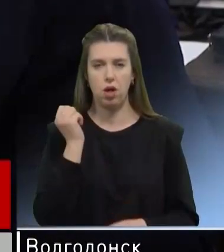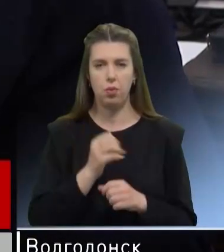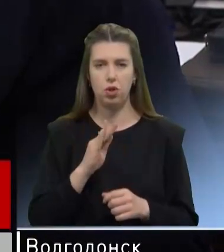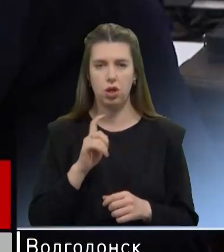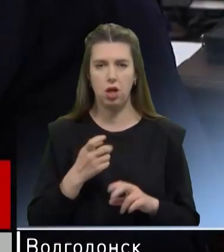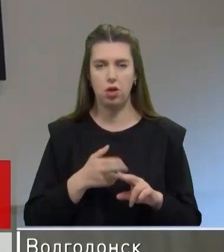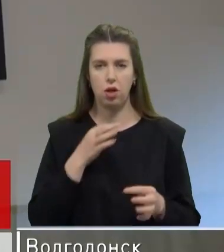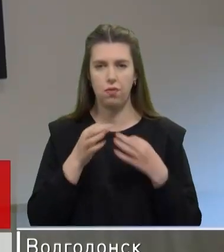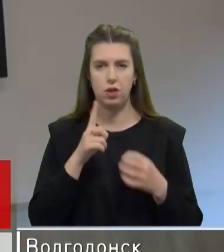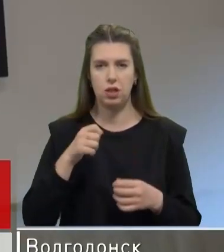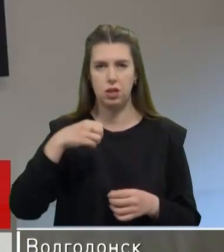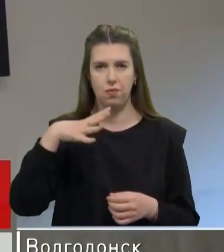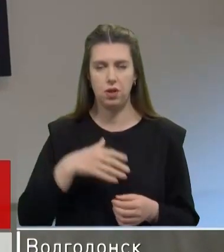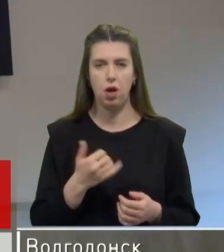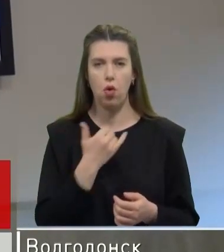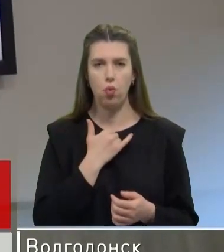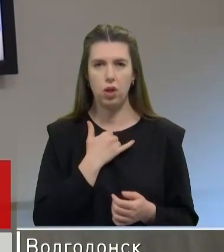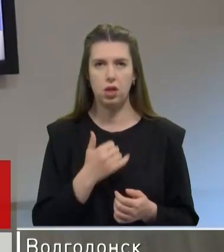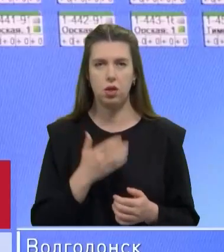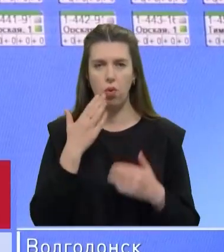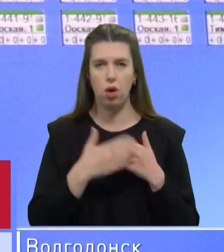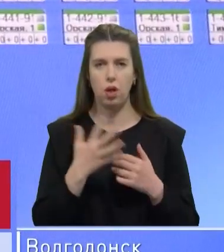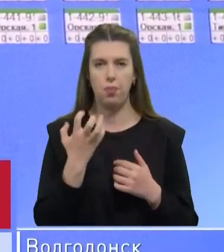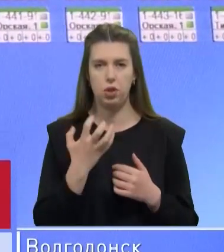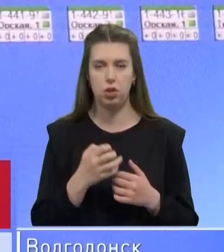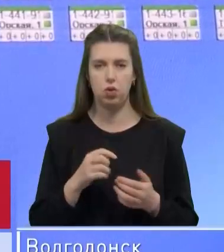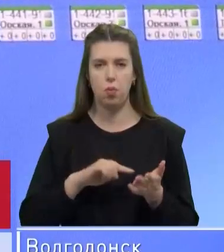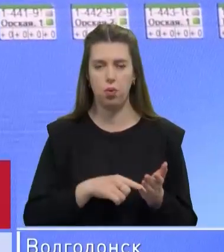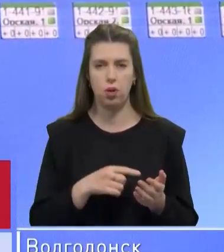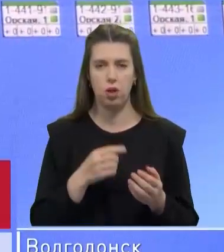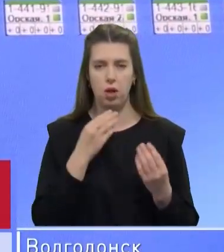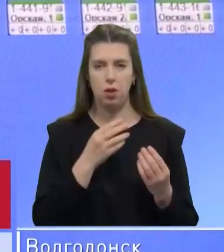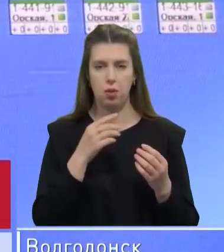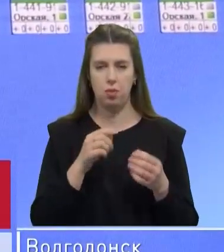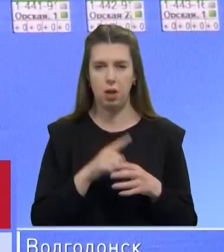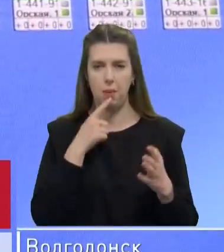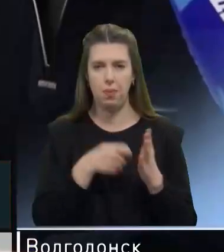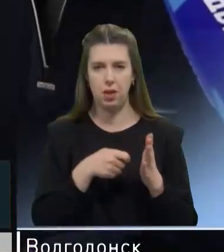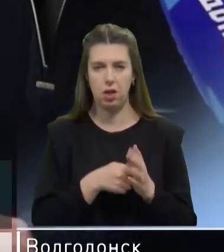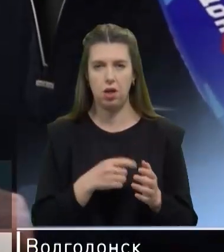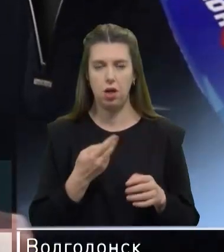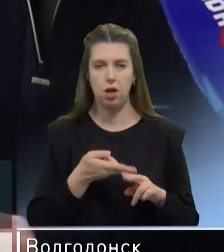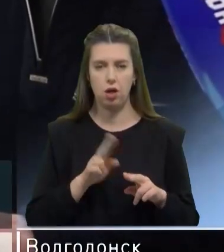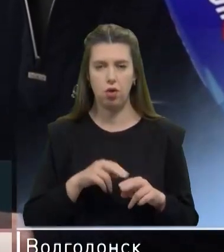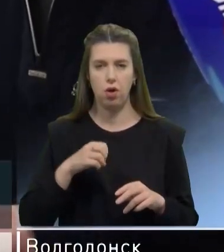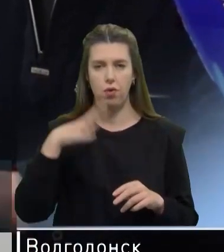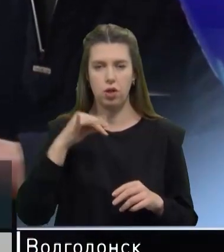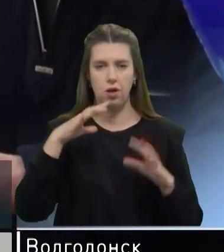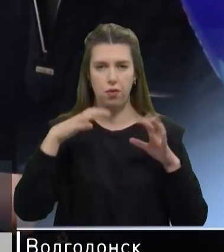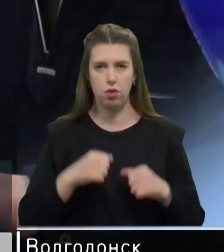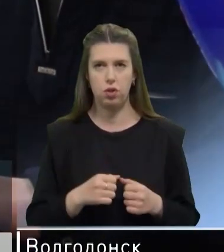ЖКХ, которые отвечают за свет. У нас более 500 пунктов питания, которые включают и